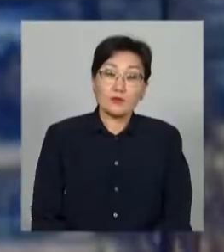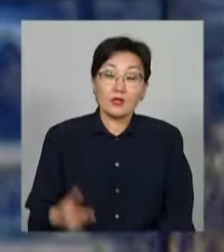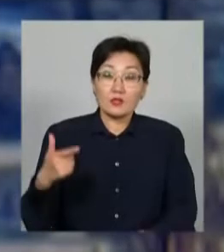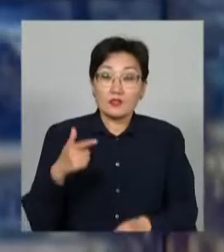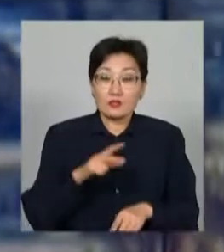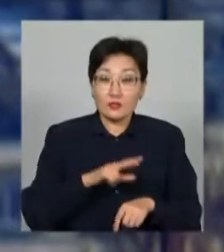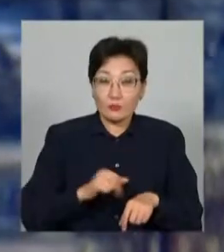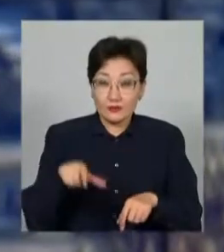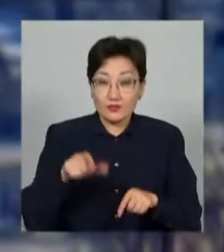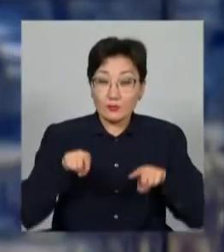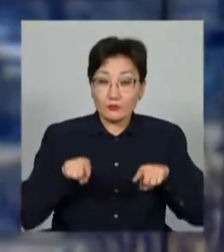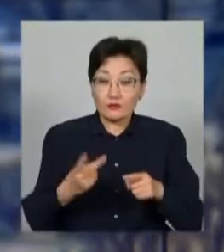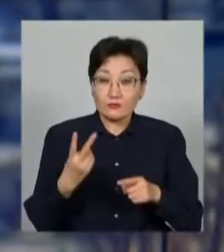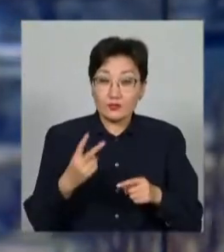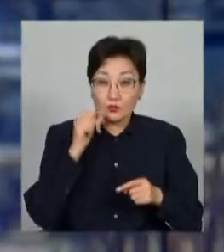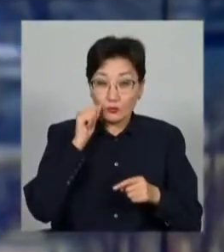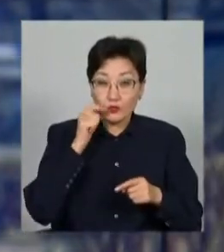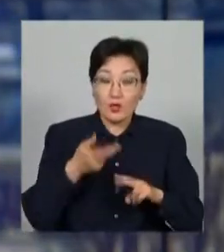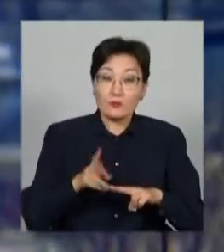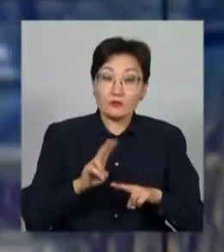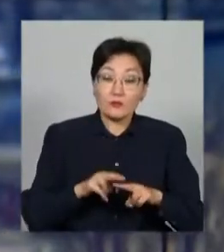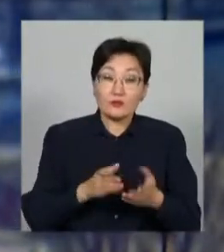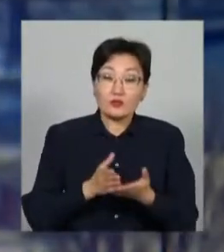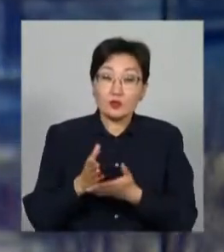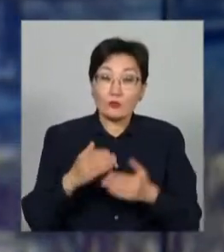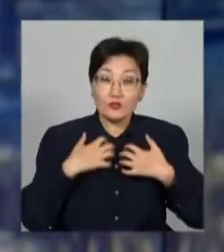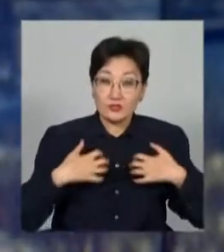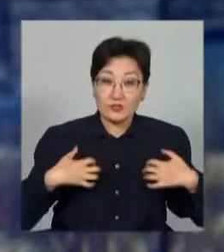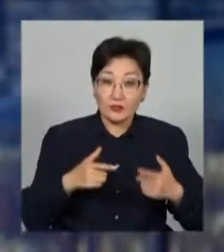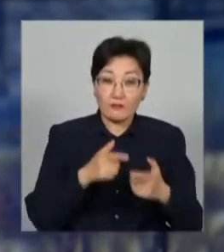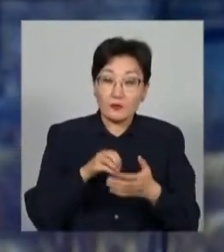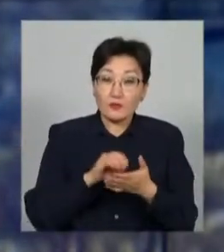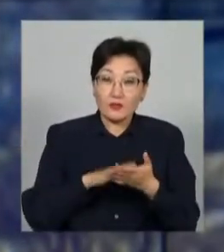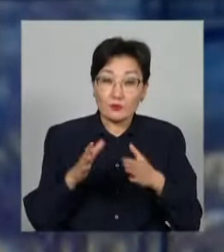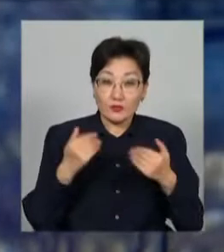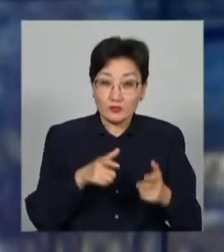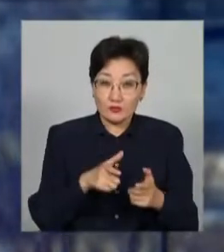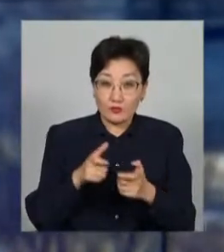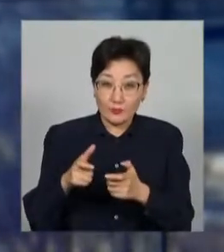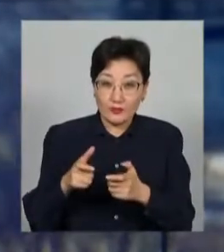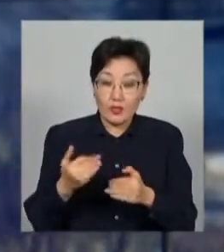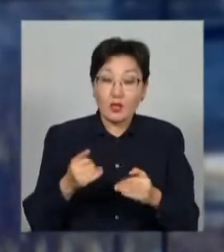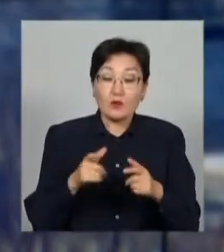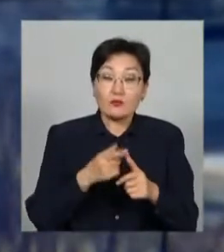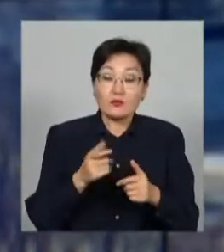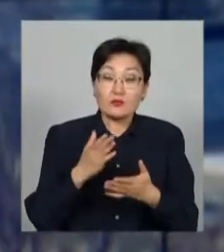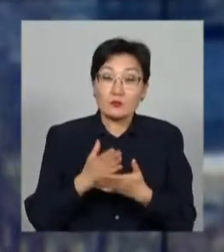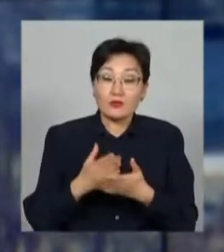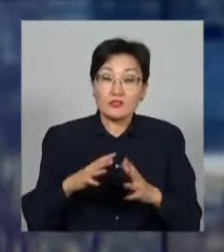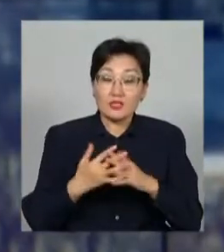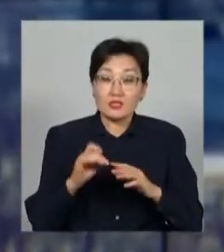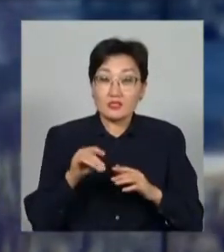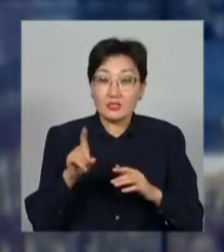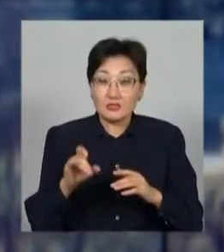Атырауские полицейские задержали двух мужчин, которые вышли на охоту с незарегистрированным ружьем. Ими оказались жители села